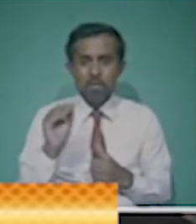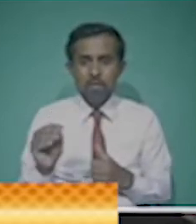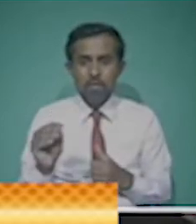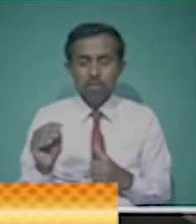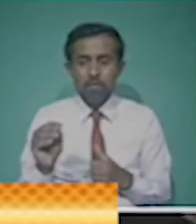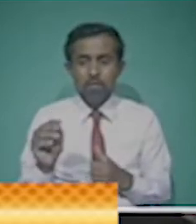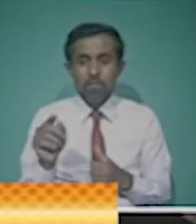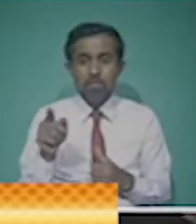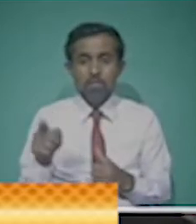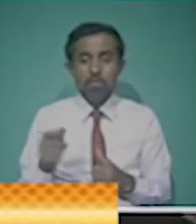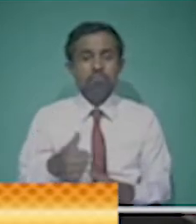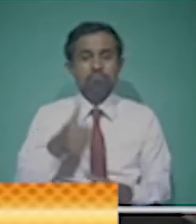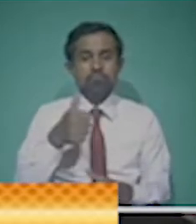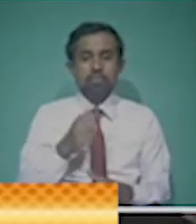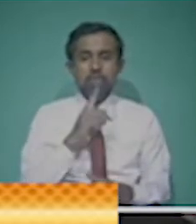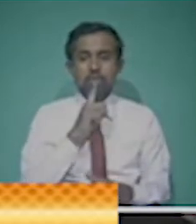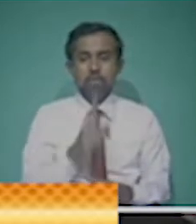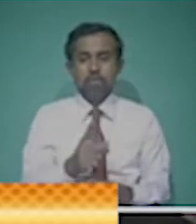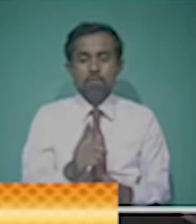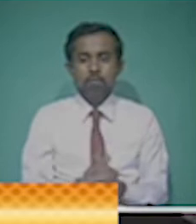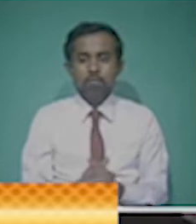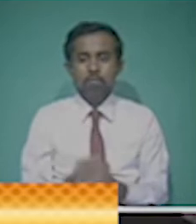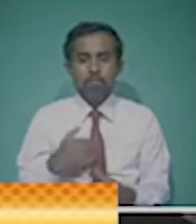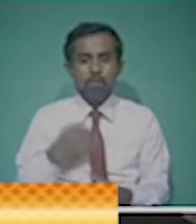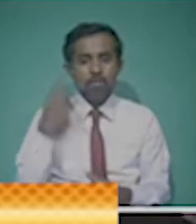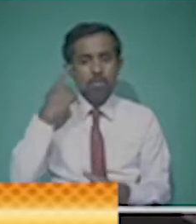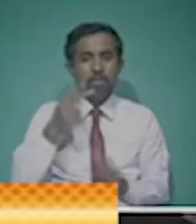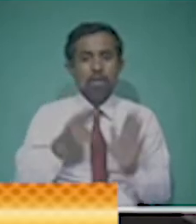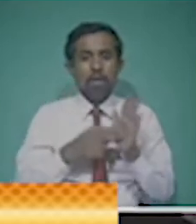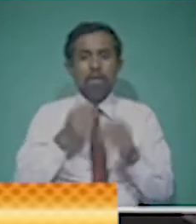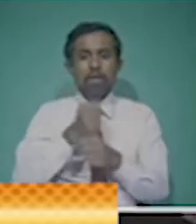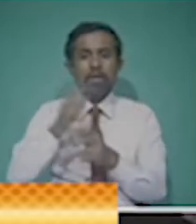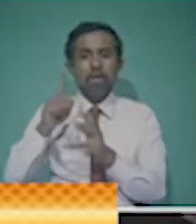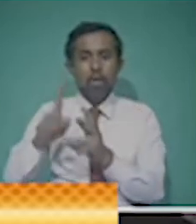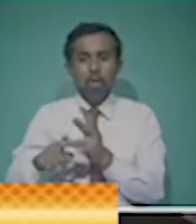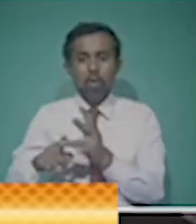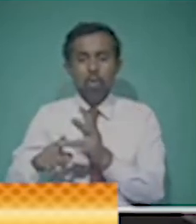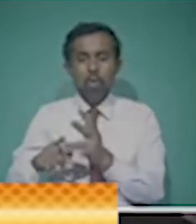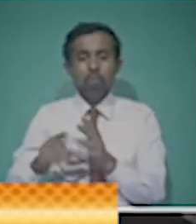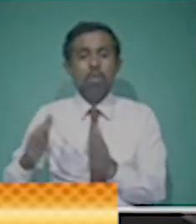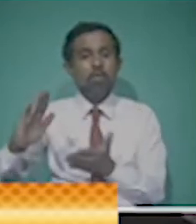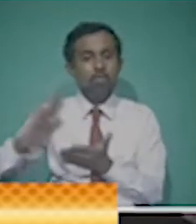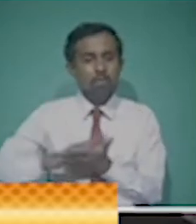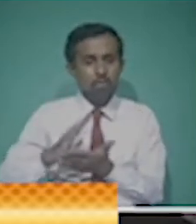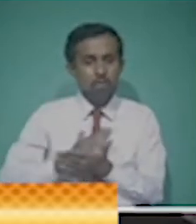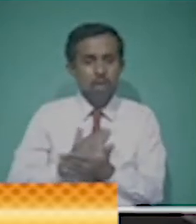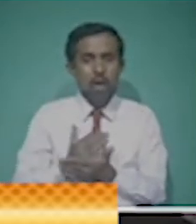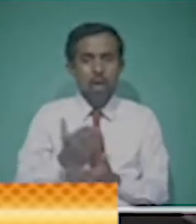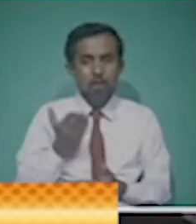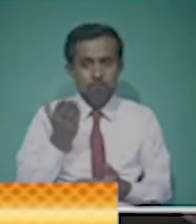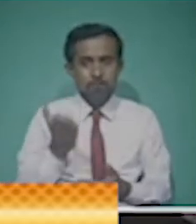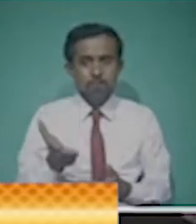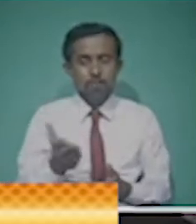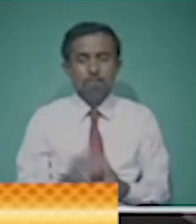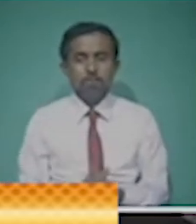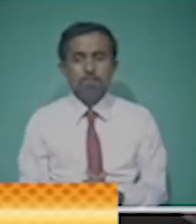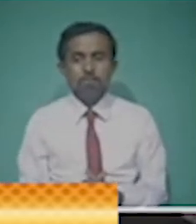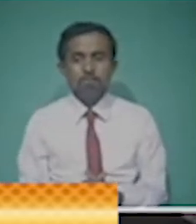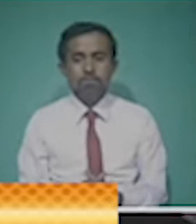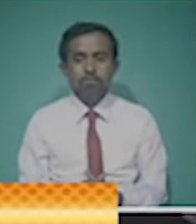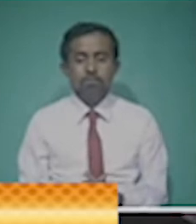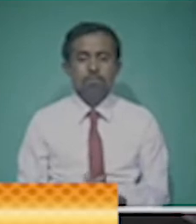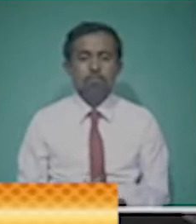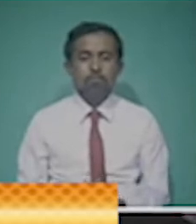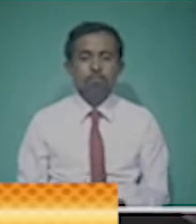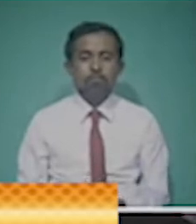இன்று இதற்காக செயல்படுகின்றது. அதில் ஏதாவது ஒரு செயல்பாடு, 10 வருட திட்டத்தை கனடியன் மூலமாக, யூரோப்பியன் யூனியன்